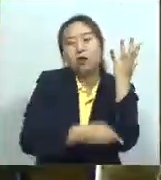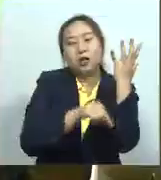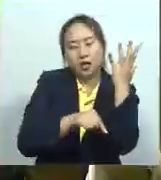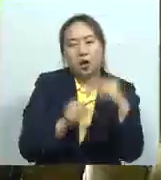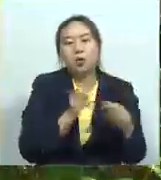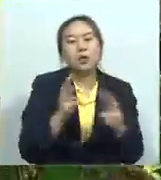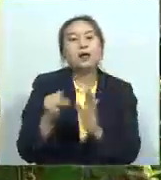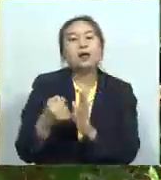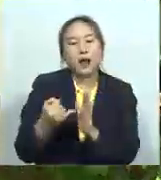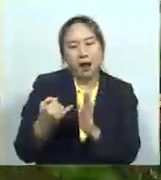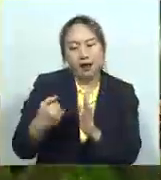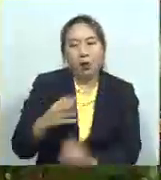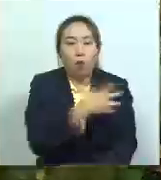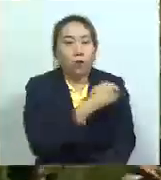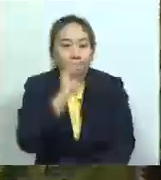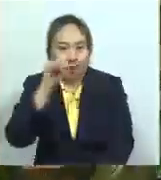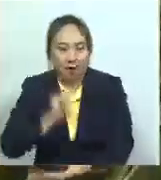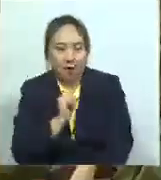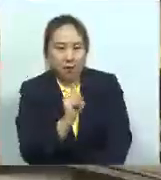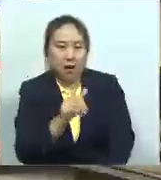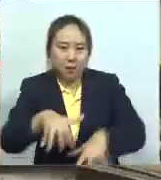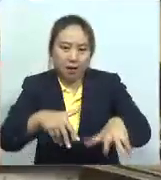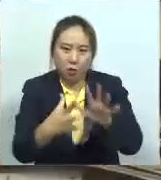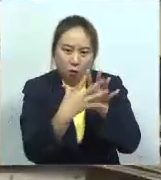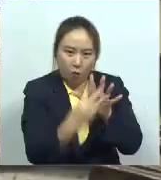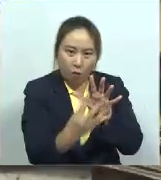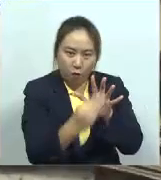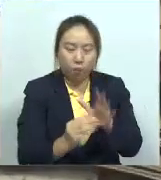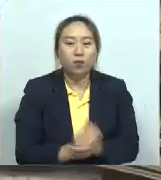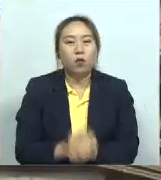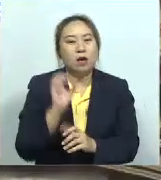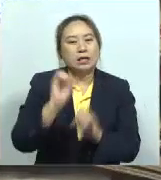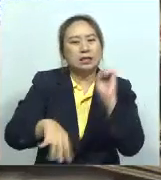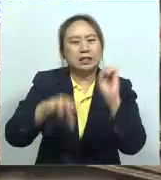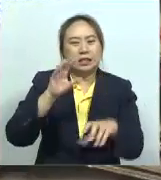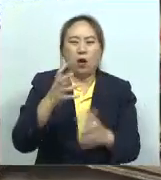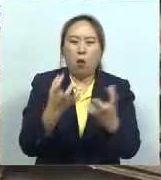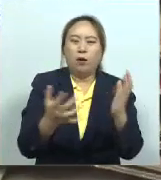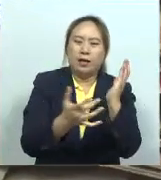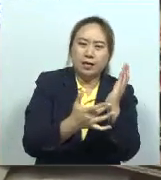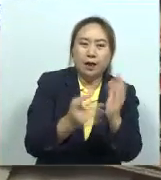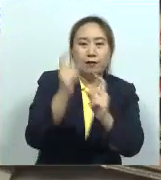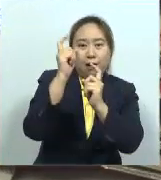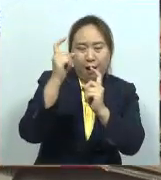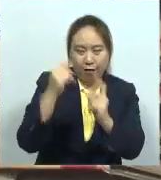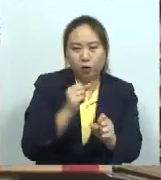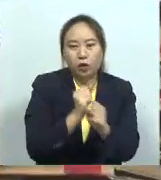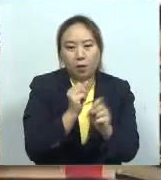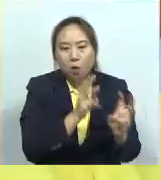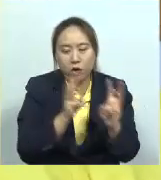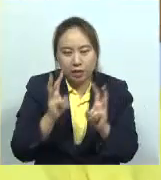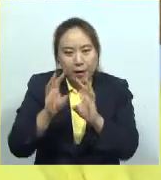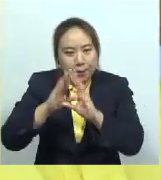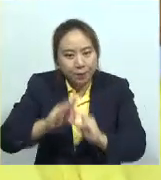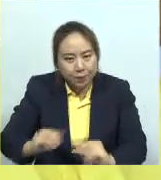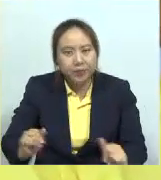ารูปช้างลงพื้นที่ให้ความรู้แก่ชุมชนส่วนขยะอิเล็กทรอนิกส์และขยะอันตรายจะได้ดำเนินการกำจัดอย่างถูกสุขลักษณะ